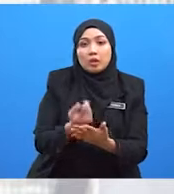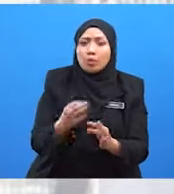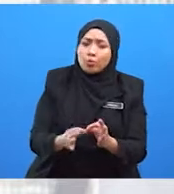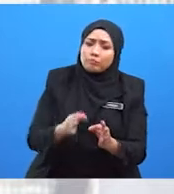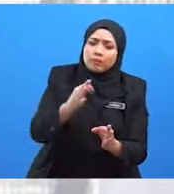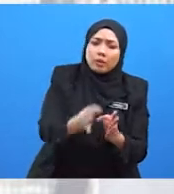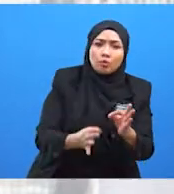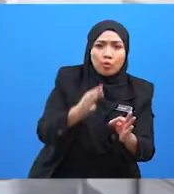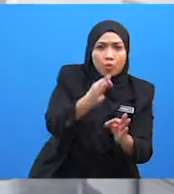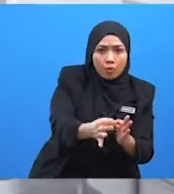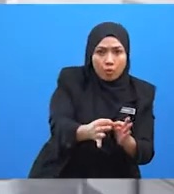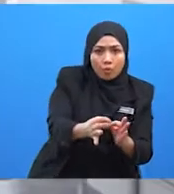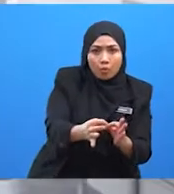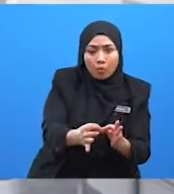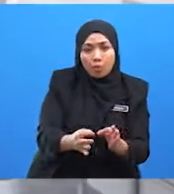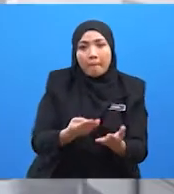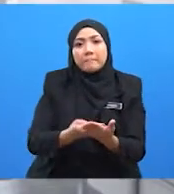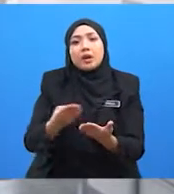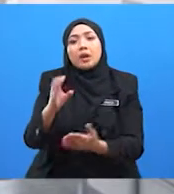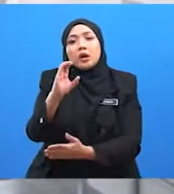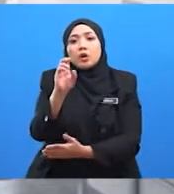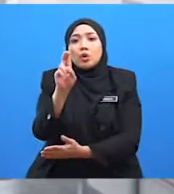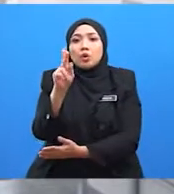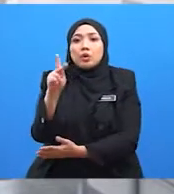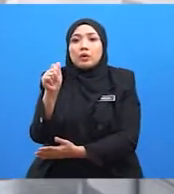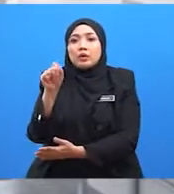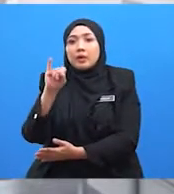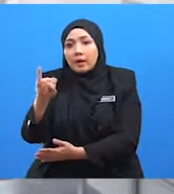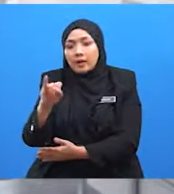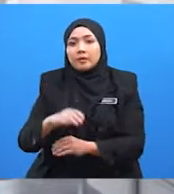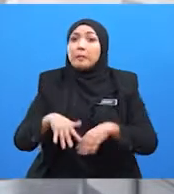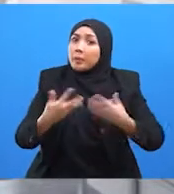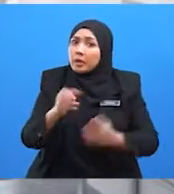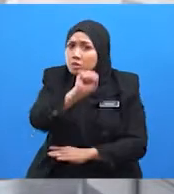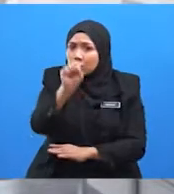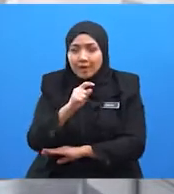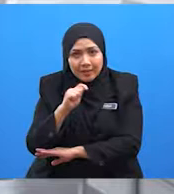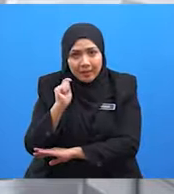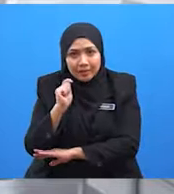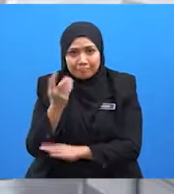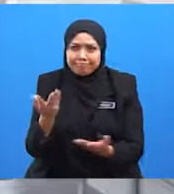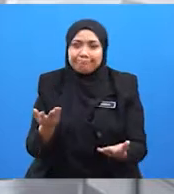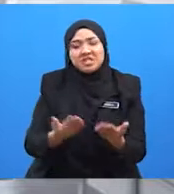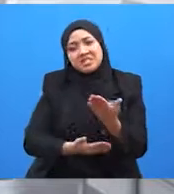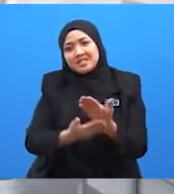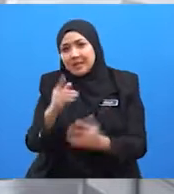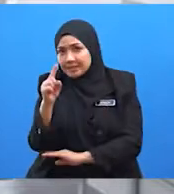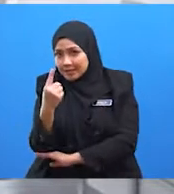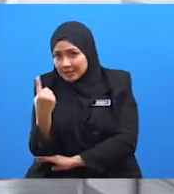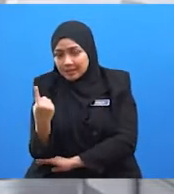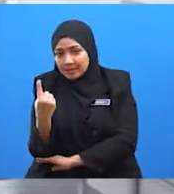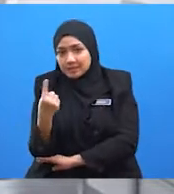kepada kerajaan. Ha, macam mana soalan tadi? Mudah kan cara